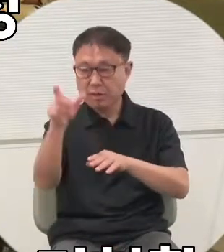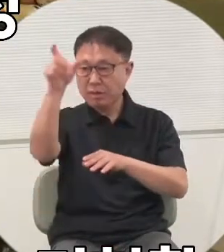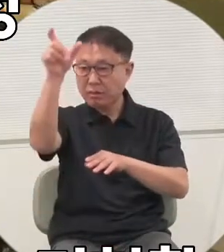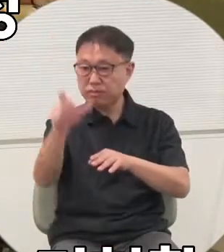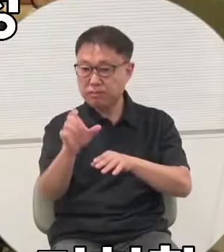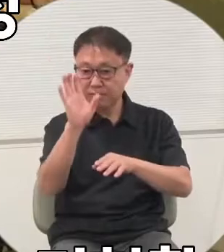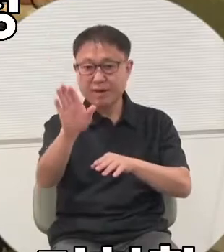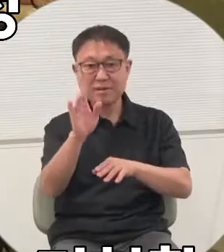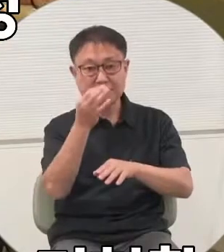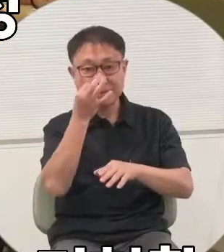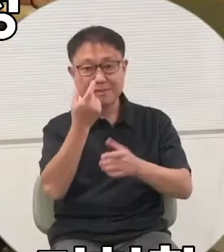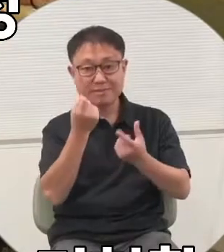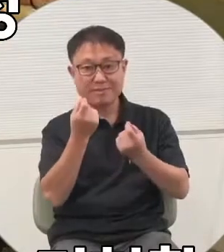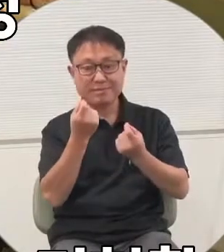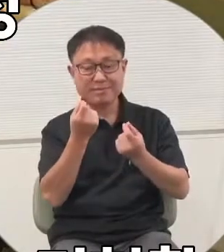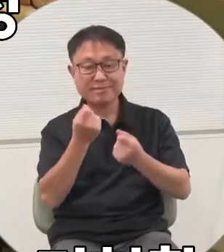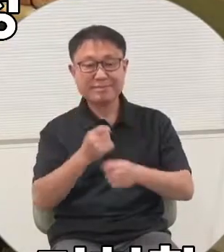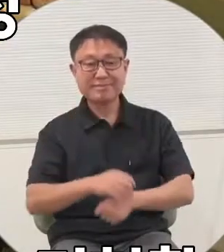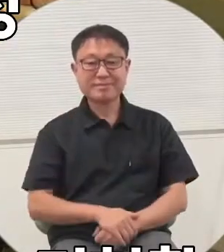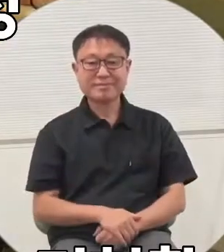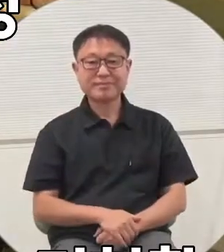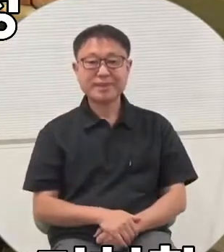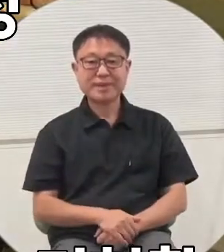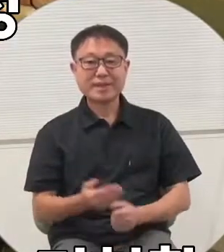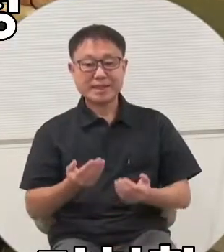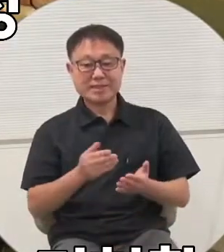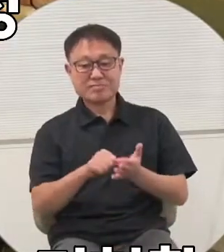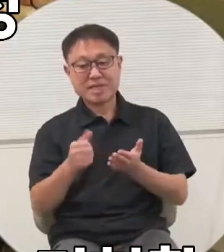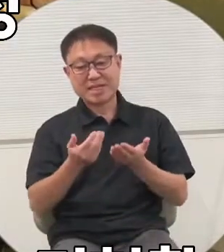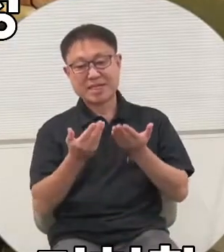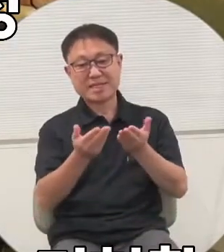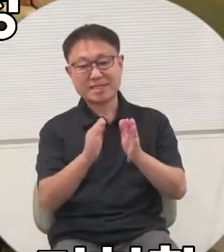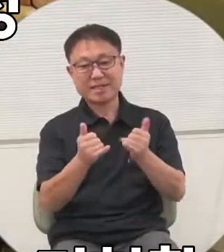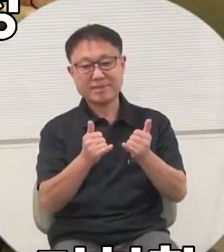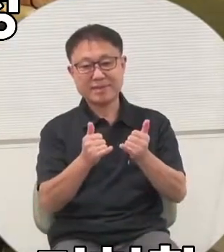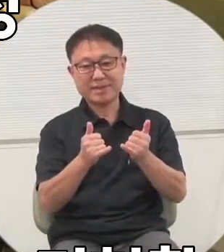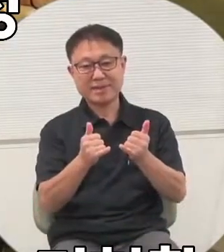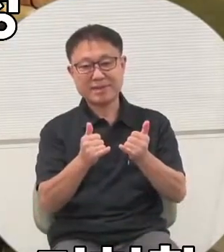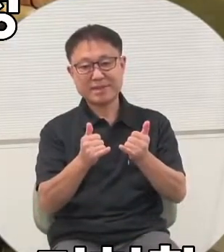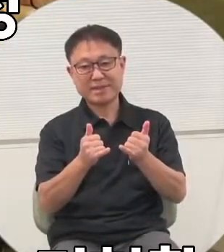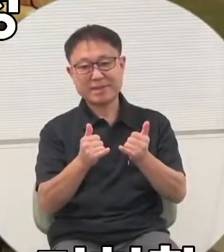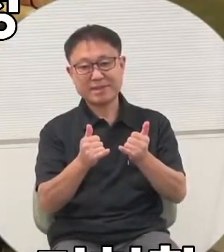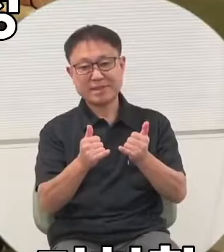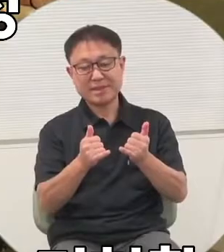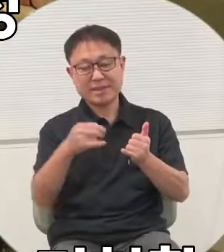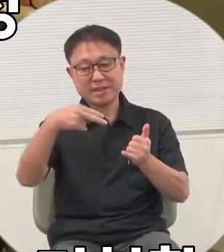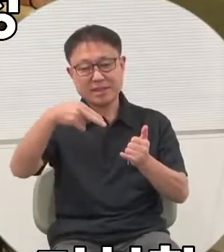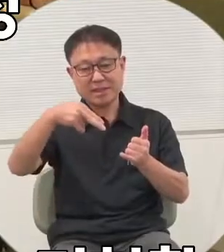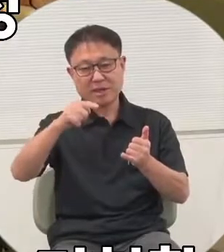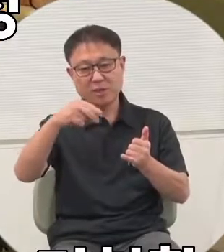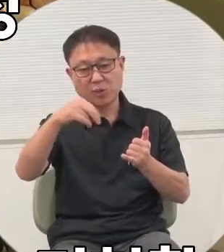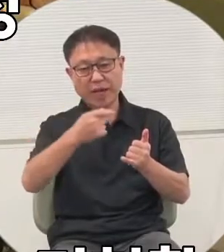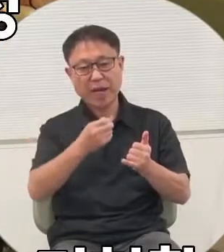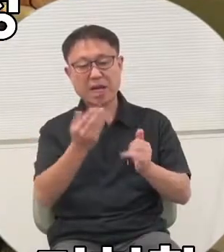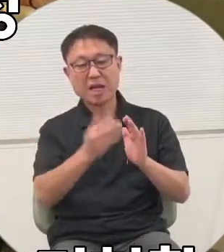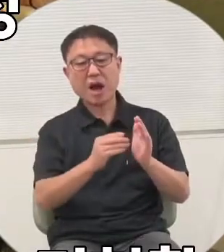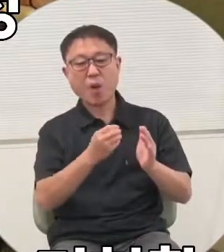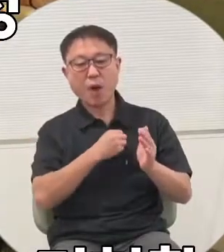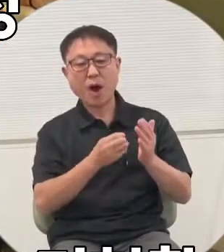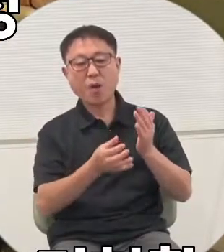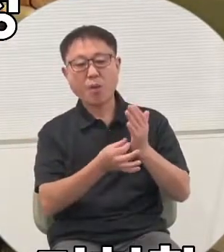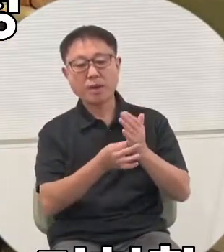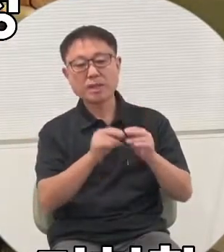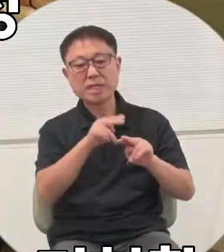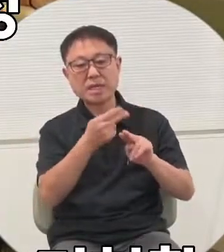보셨을 거예요. 그걸로 쓰인다는 거고요. 기증하신 분들께는 삶에 든든한 도움이 되는 서동행 정회원권 또는